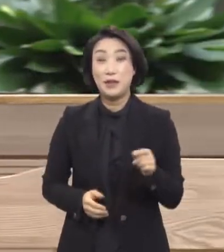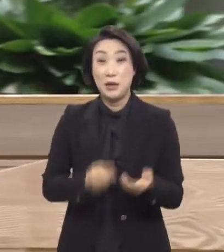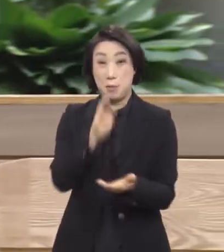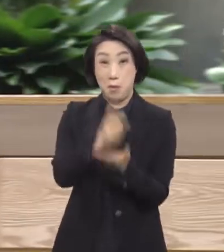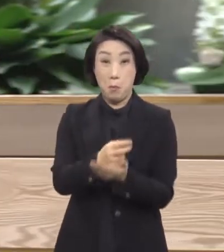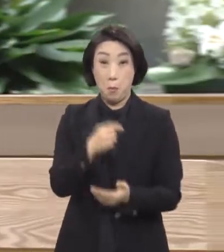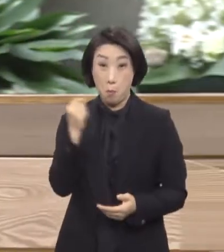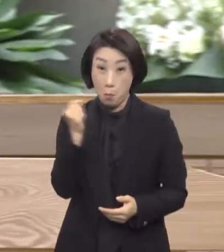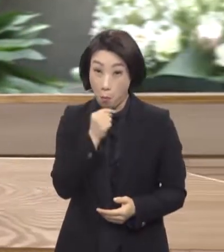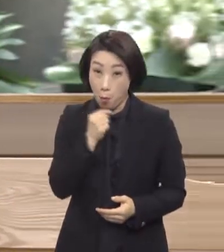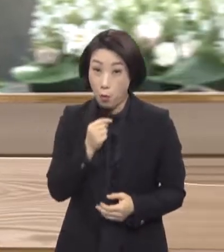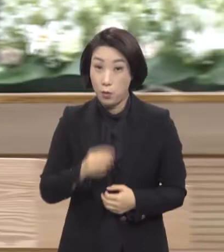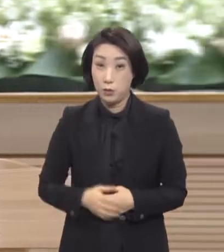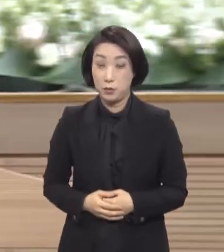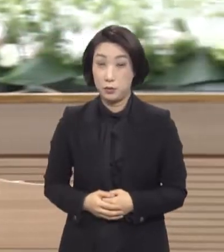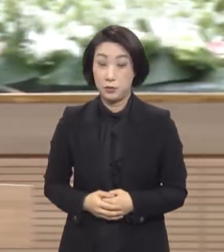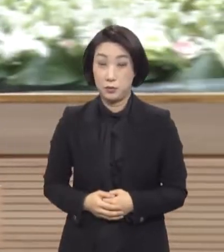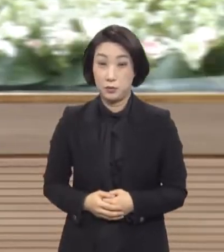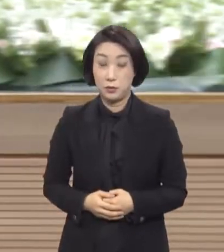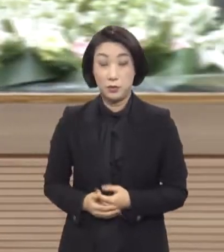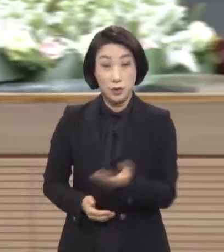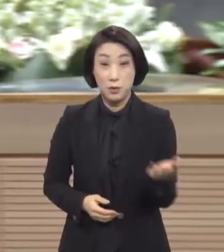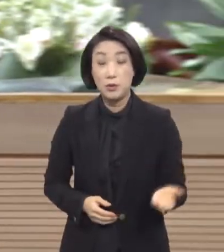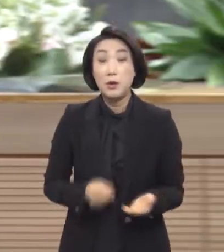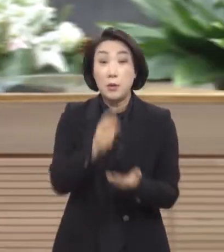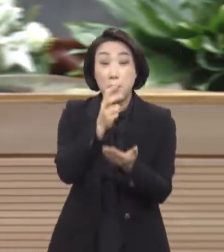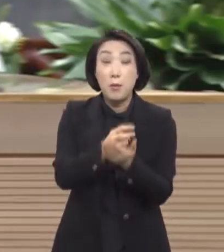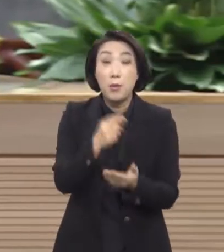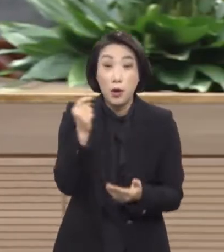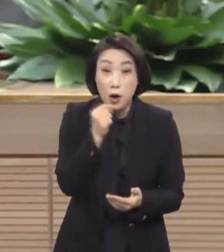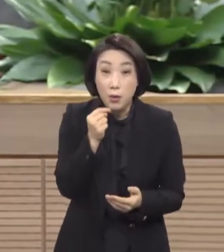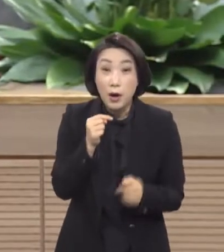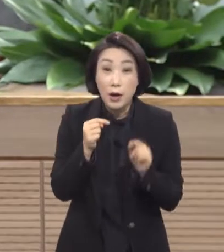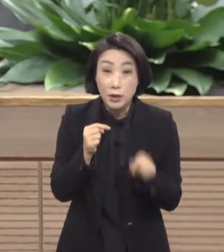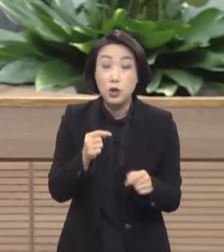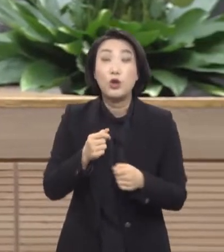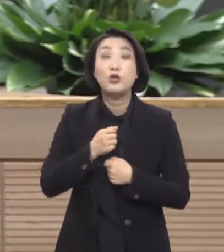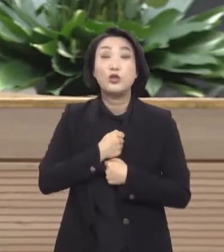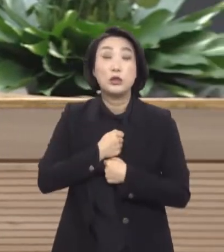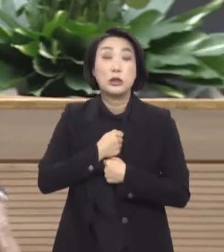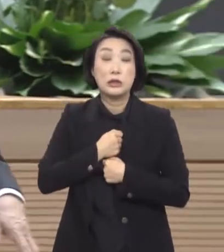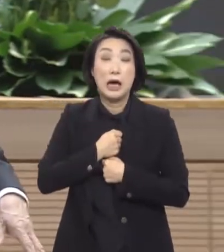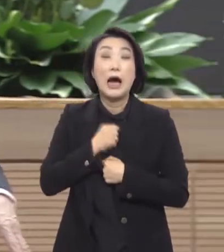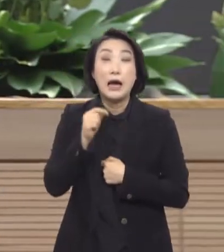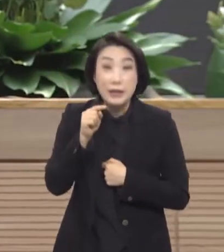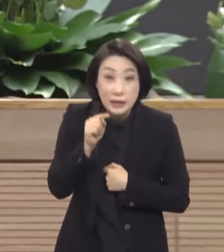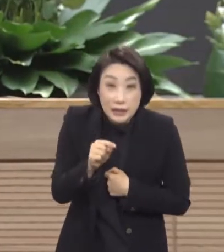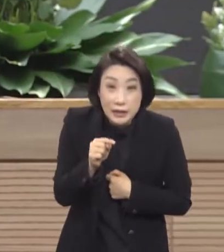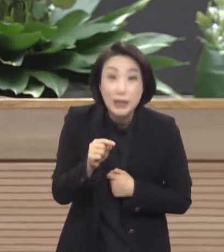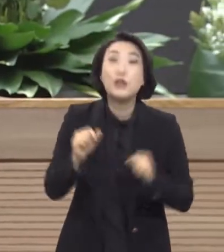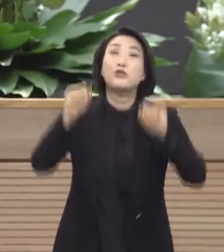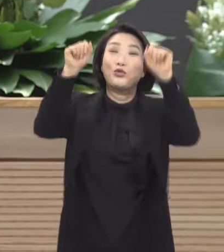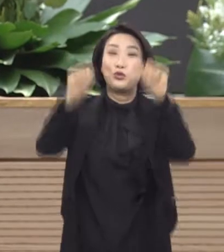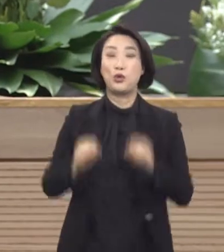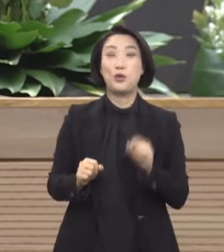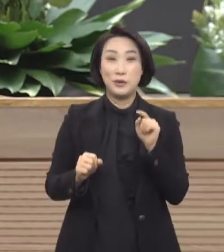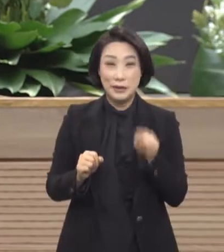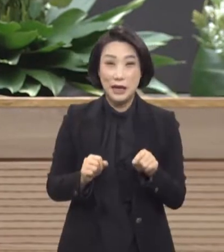법을 강화합니다. 강화한 법을 지키자 하는